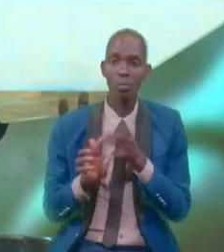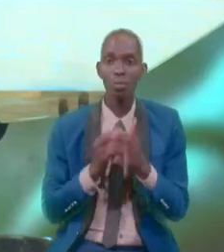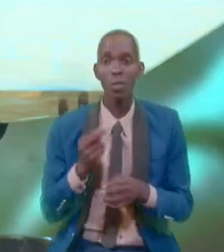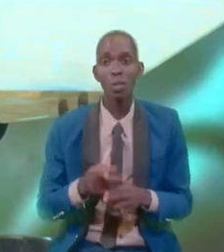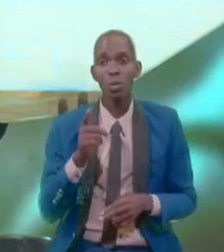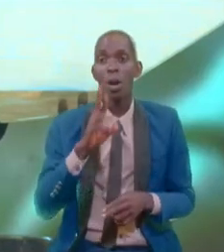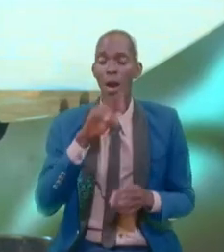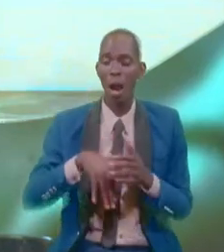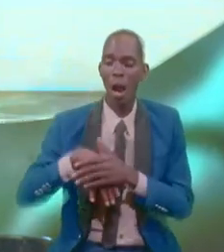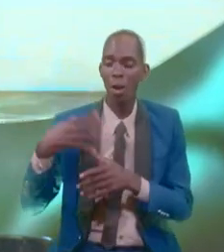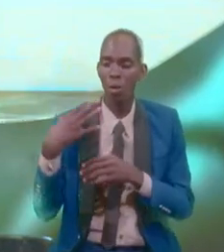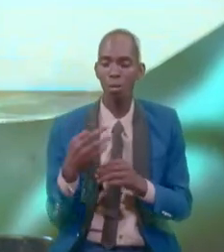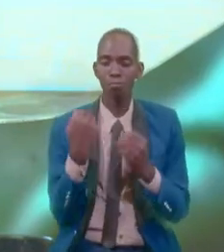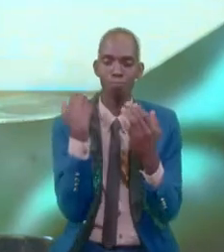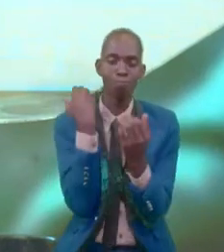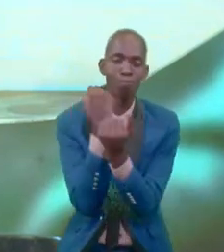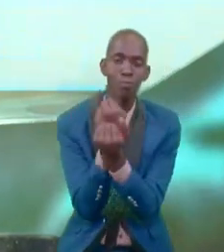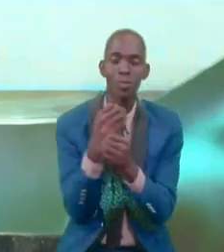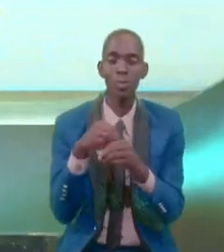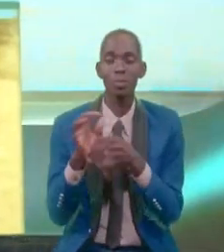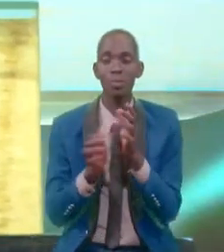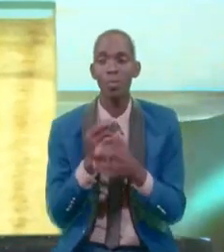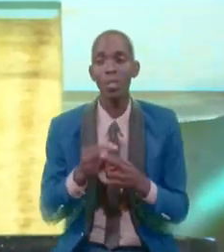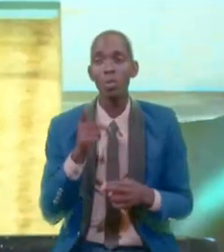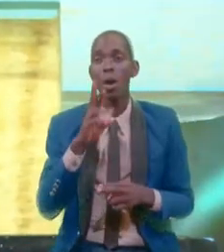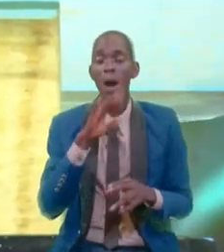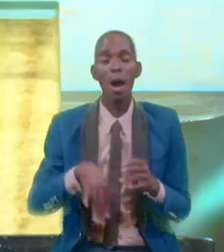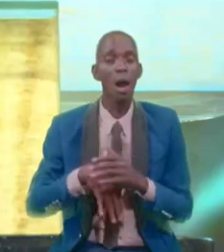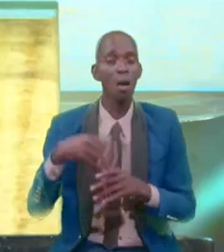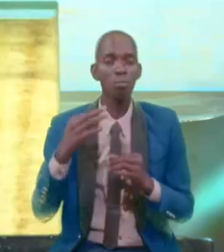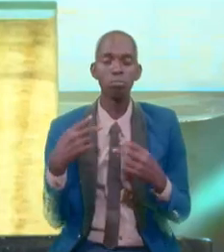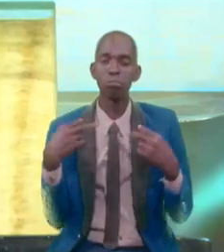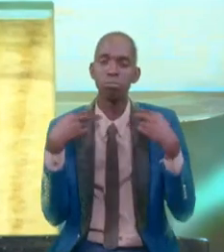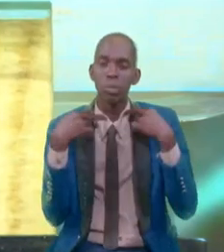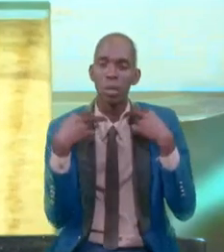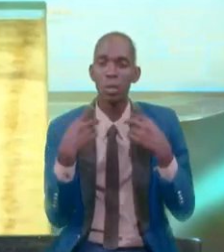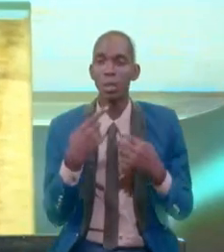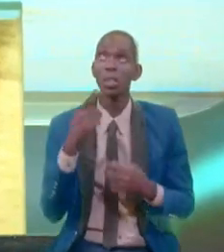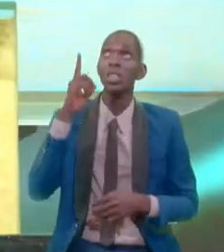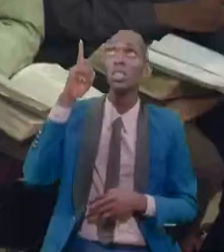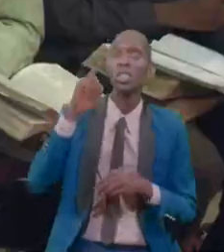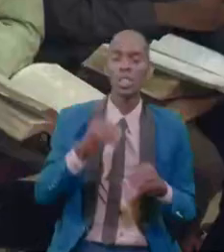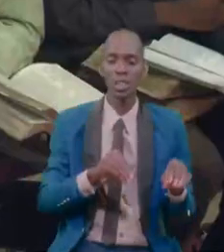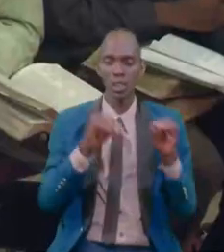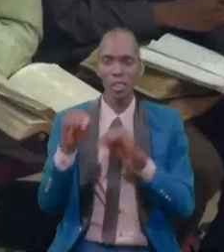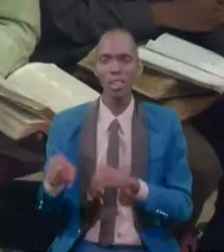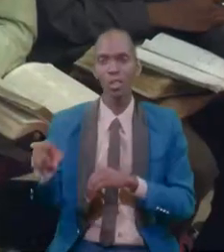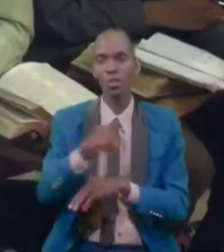Vous êtes hors de l'esclavage. Vous êtes hors du joug. Il vous a